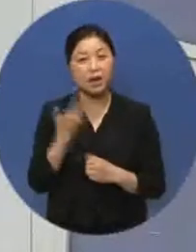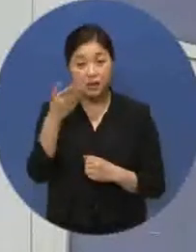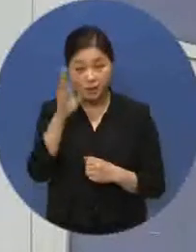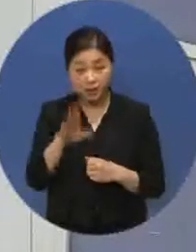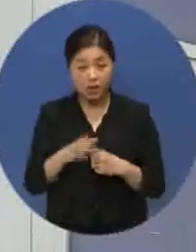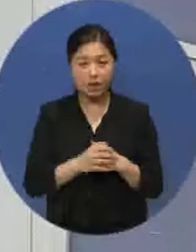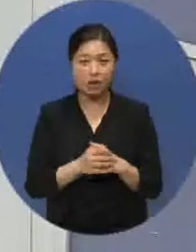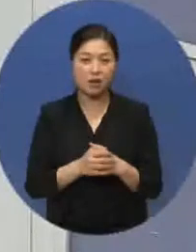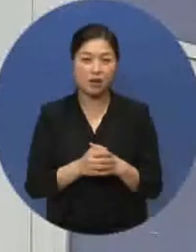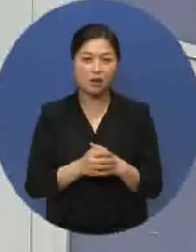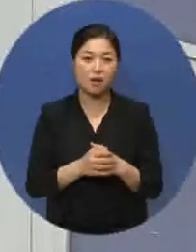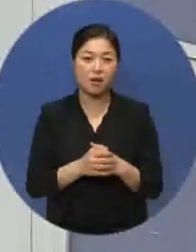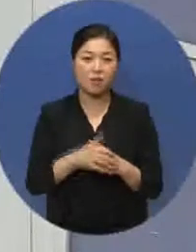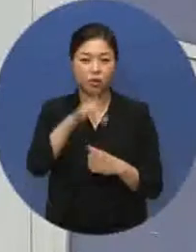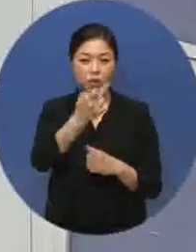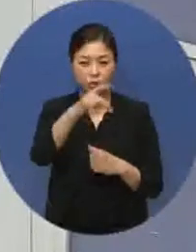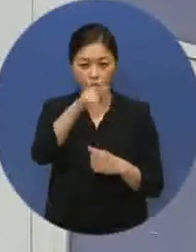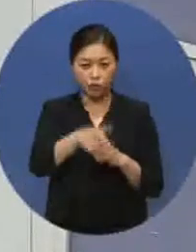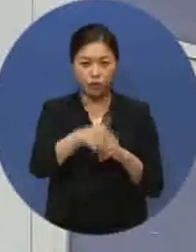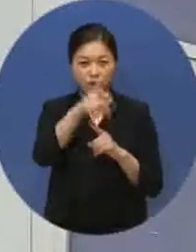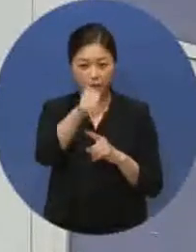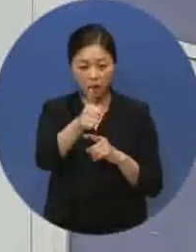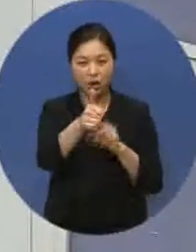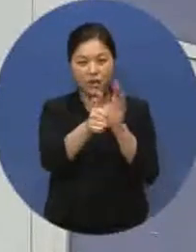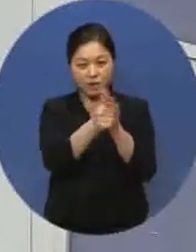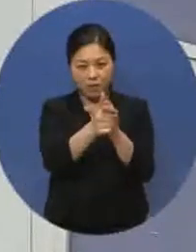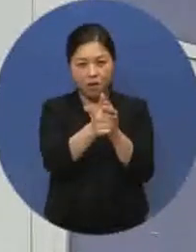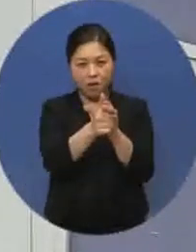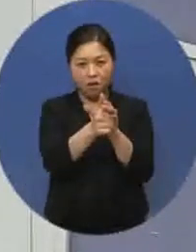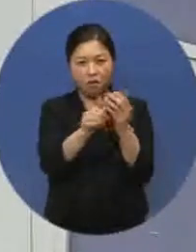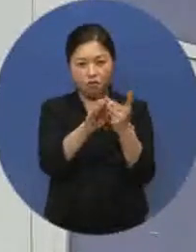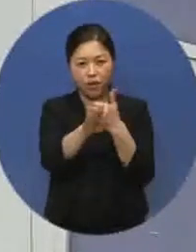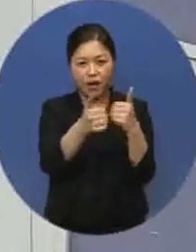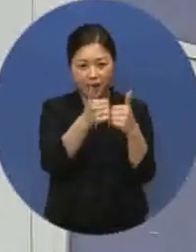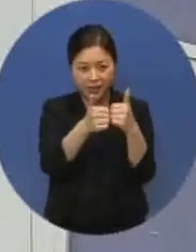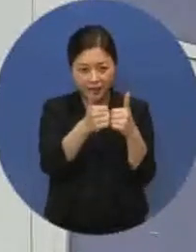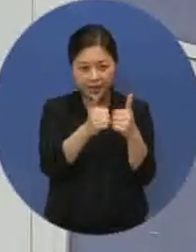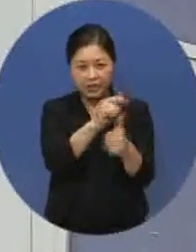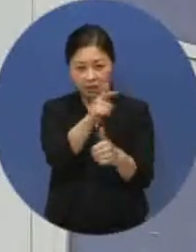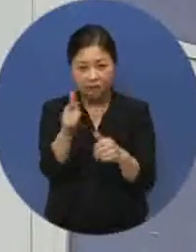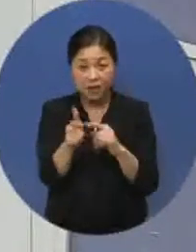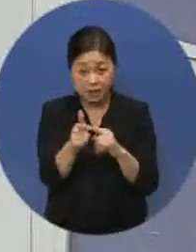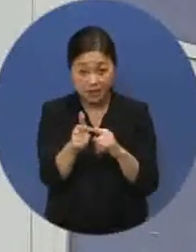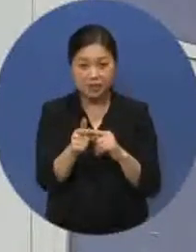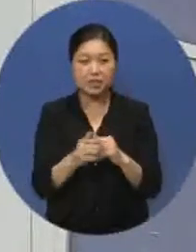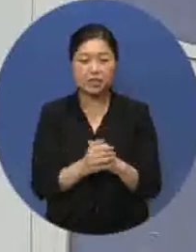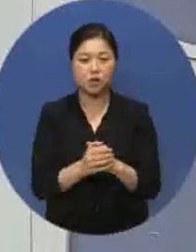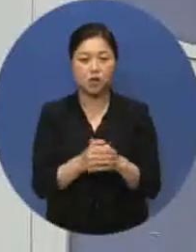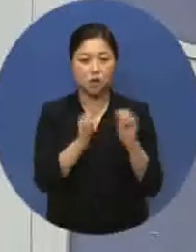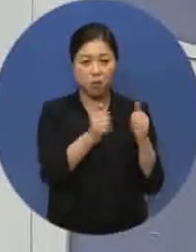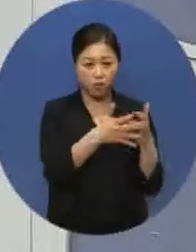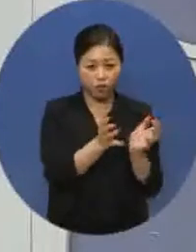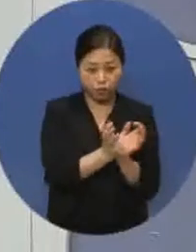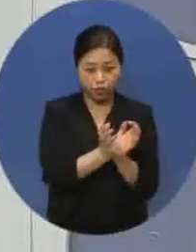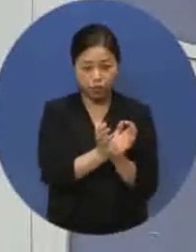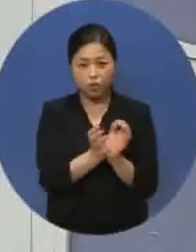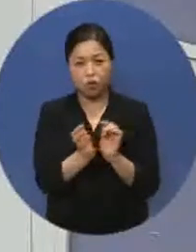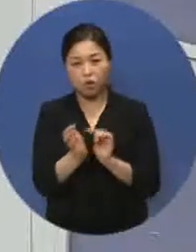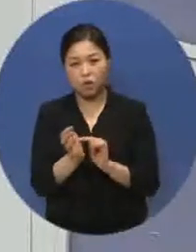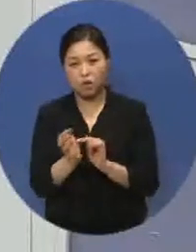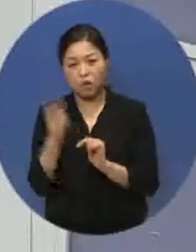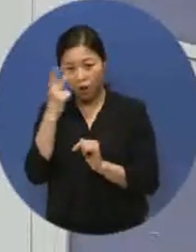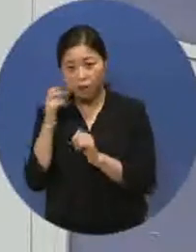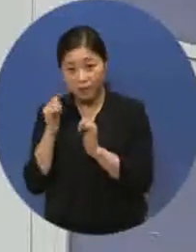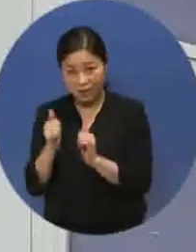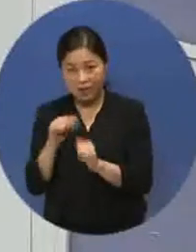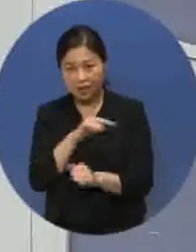조국 장관의 임명을 둘러싼 갈등을 비롯해서 지금 현재의 어떤 법무부와 검찰 간의 갈등, 뭐 여러 가지